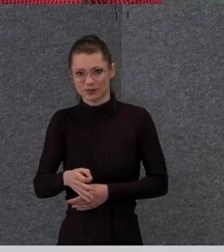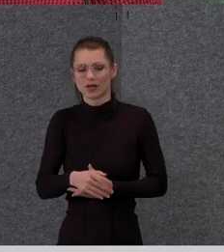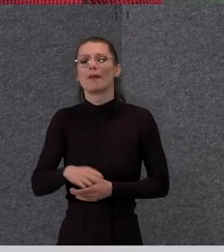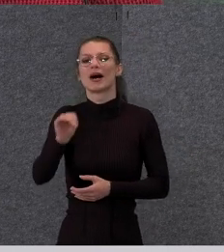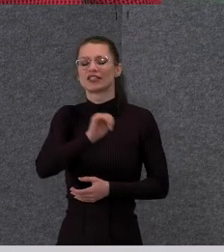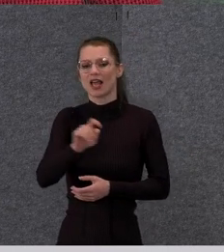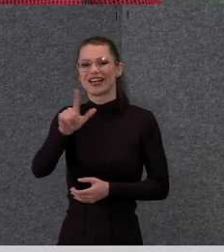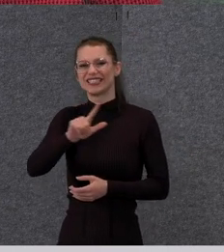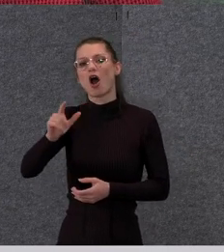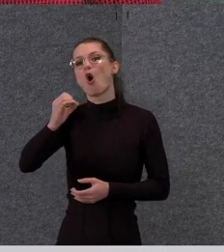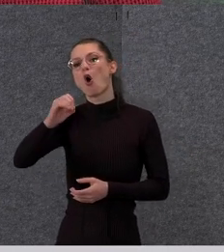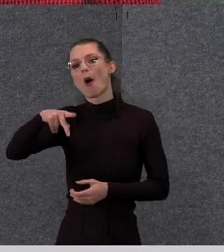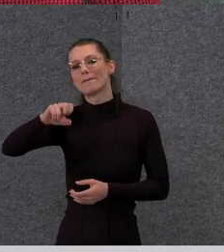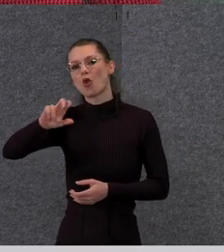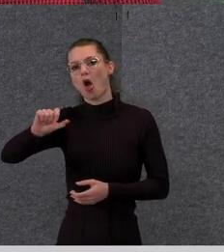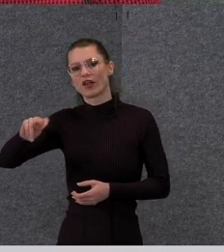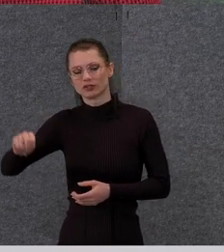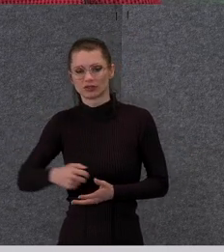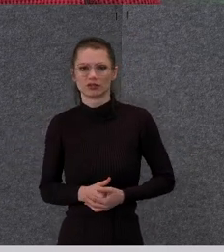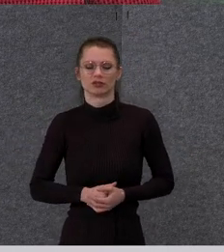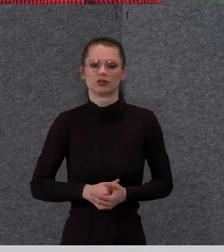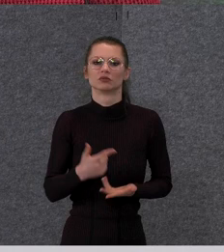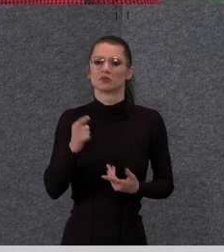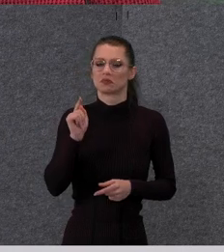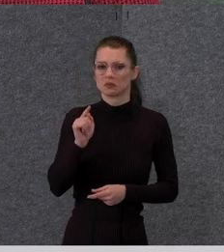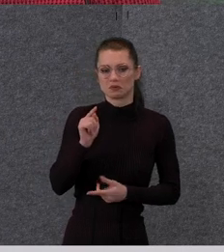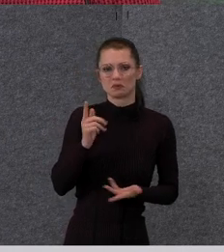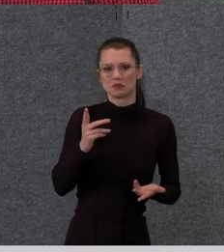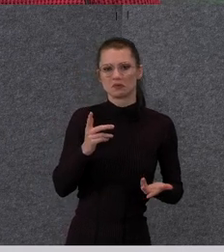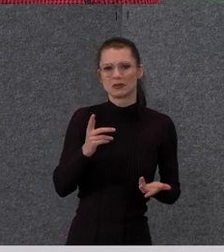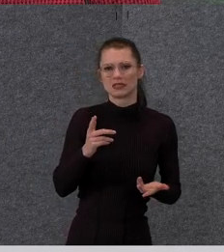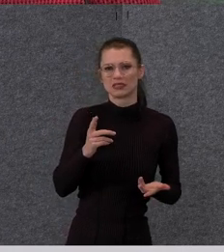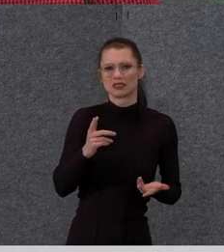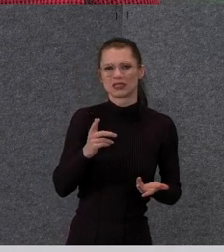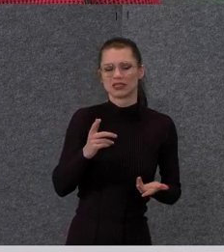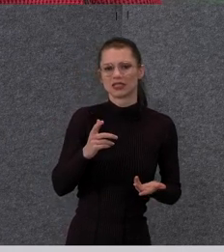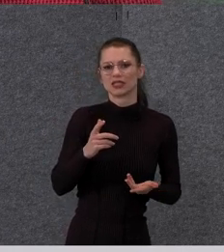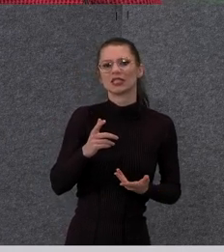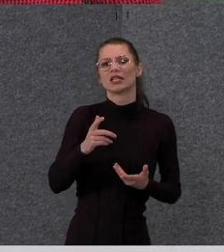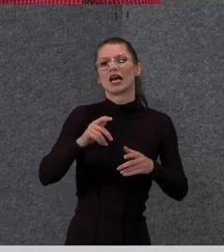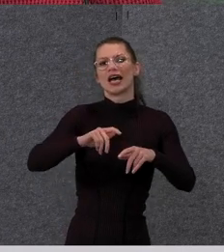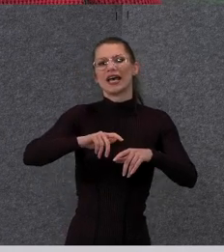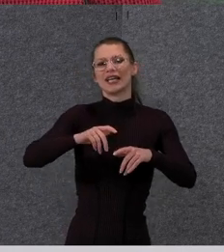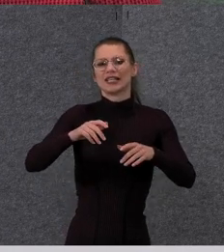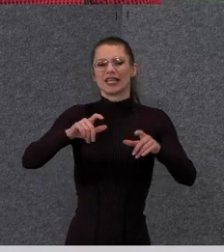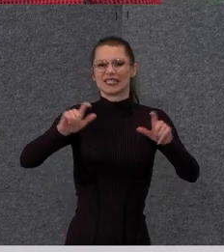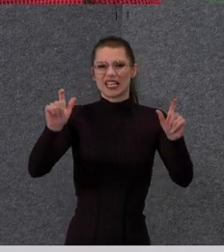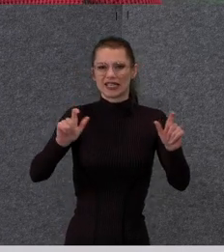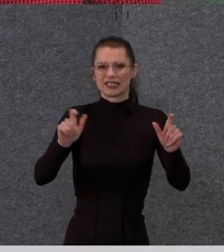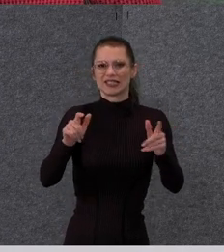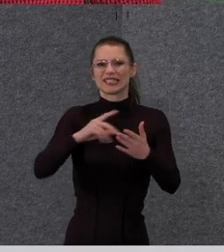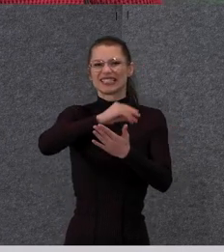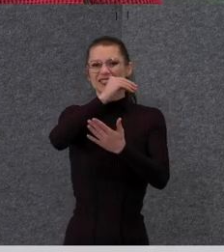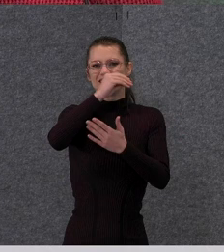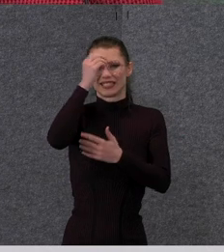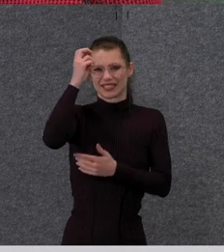Oblong. Wie möchtest du die Bedeutung der Citizen Science stärken? Das sind die drei